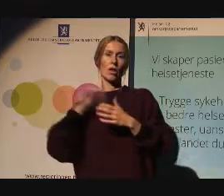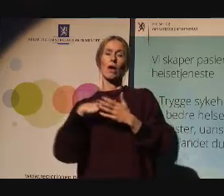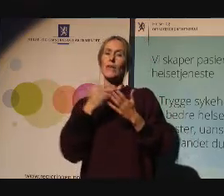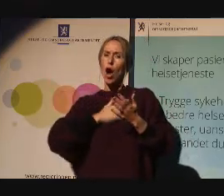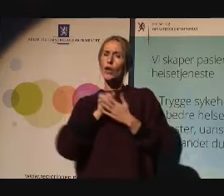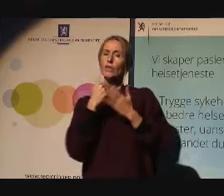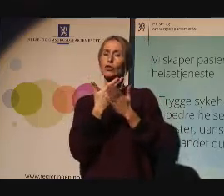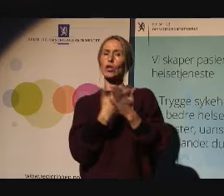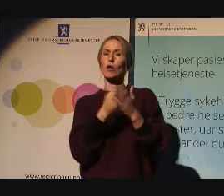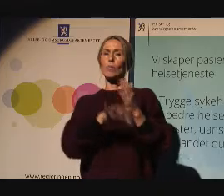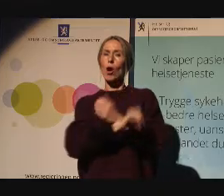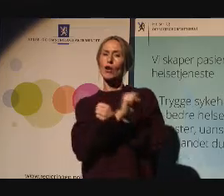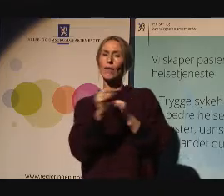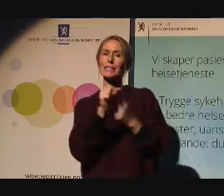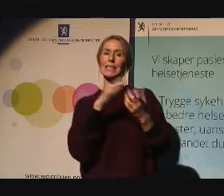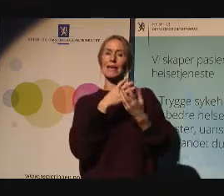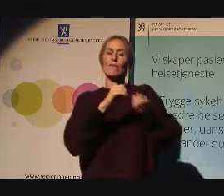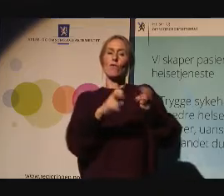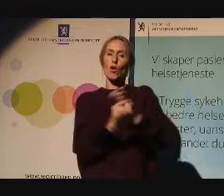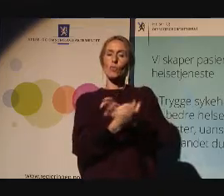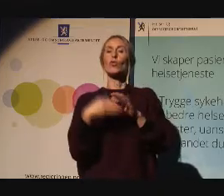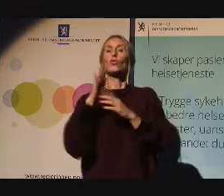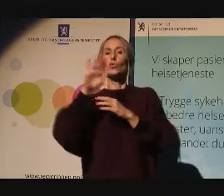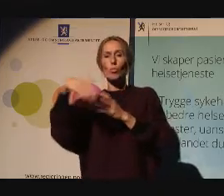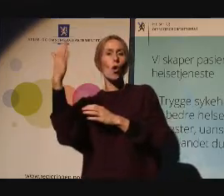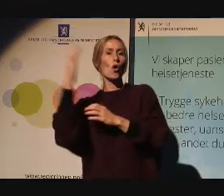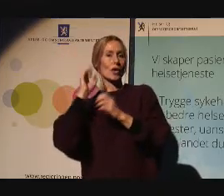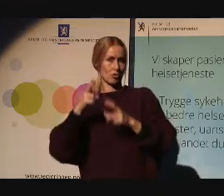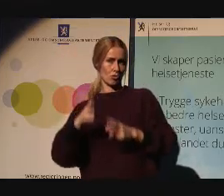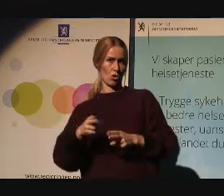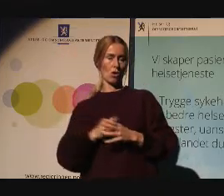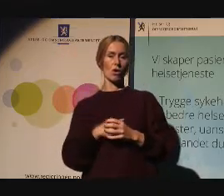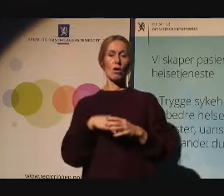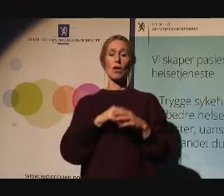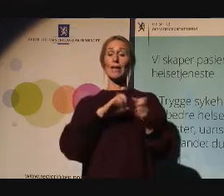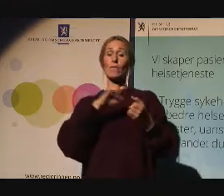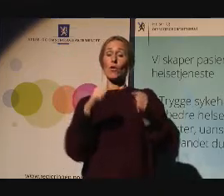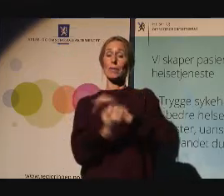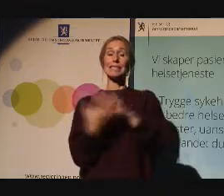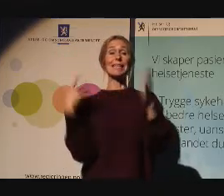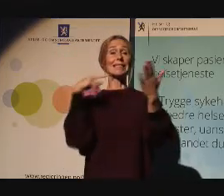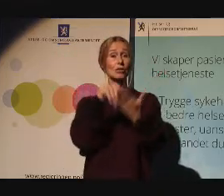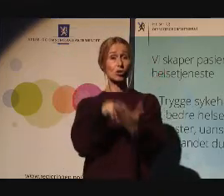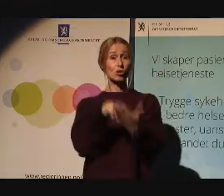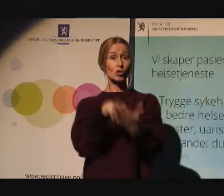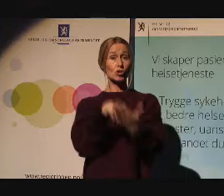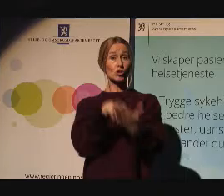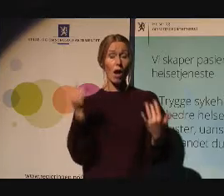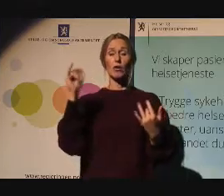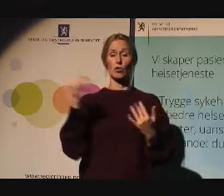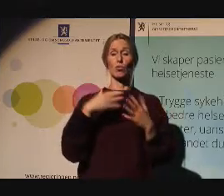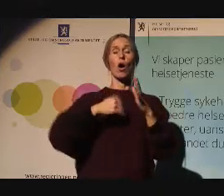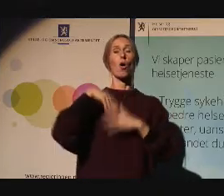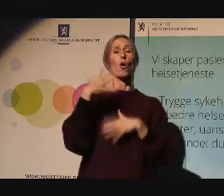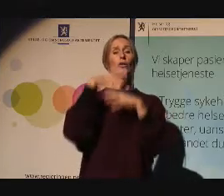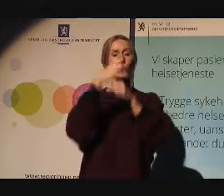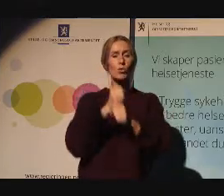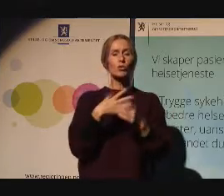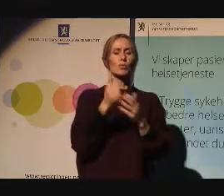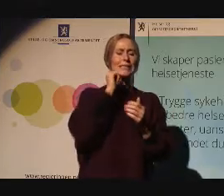med økt ansvar til kommunene ute på høring. Og reformens intensjon det er økt vekt på tidlig